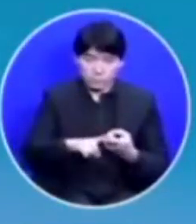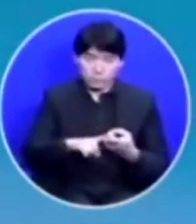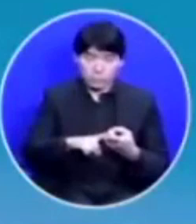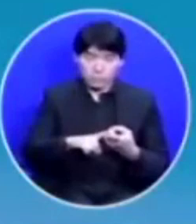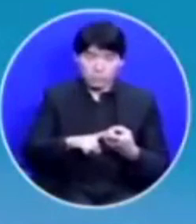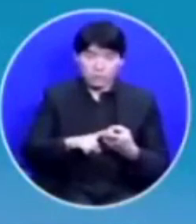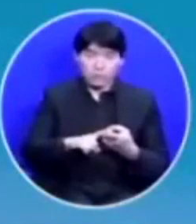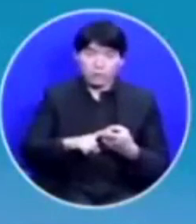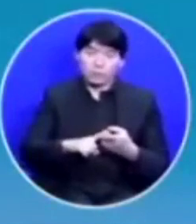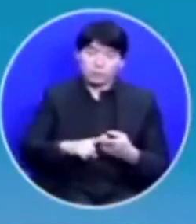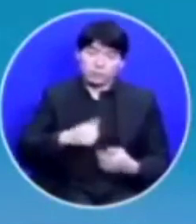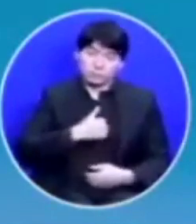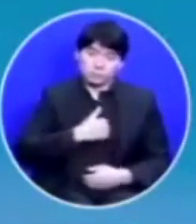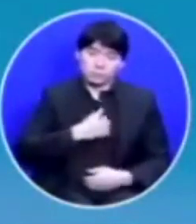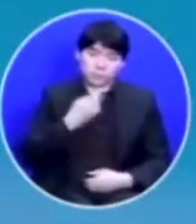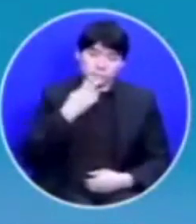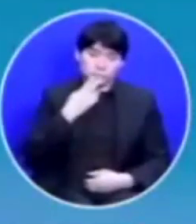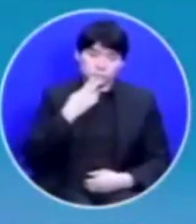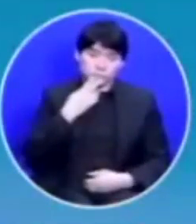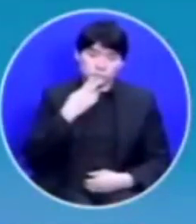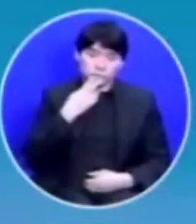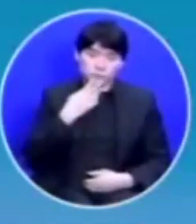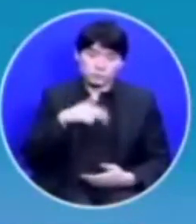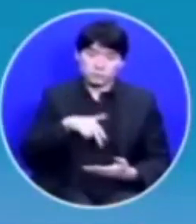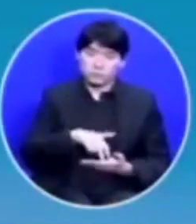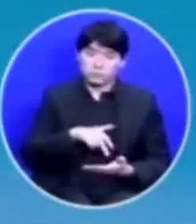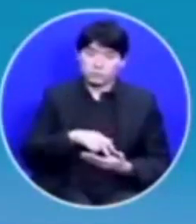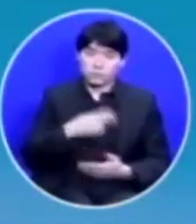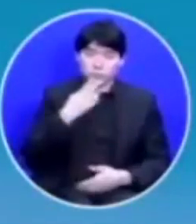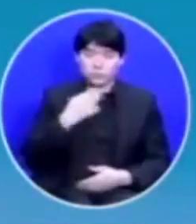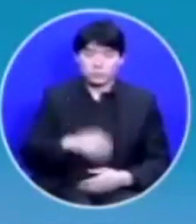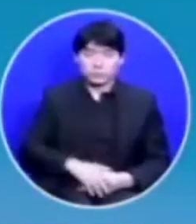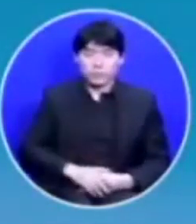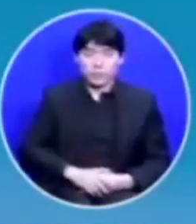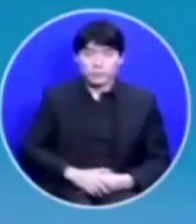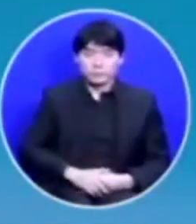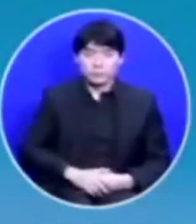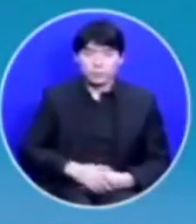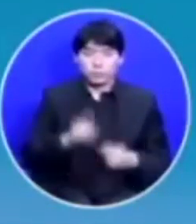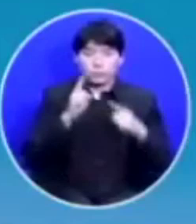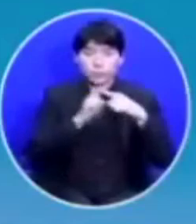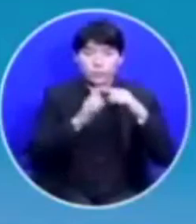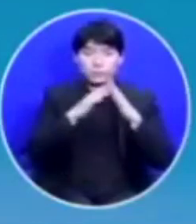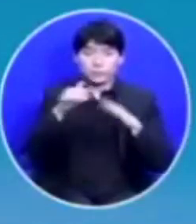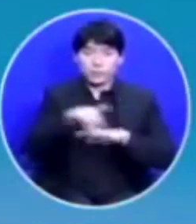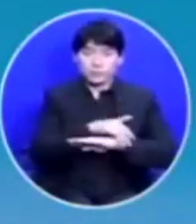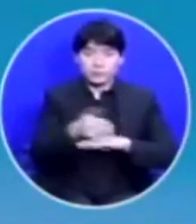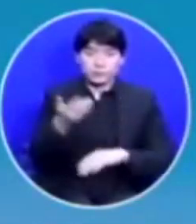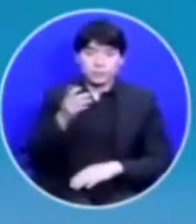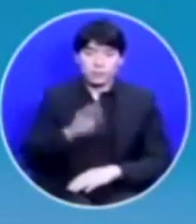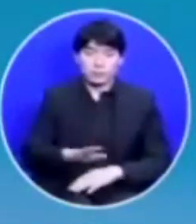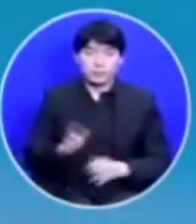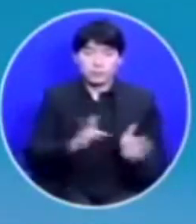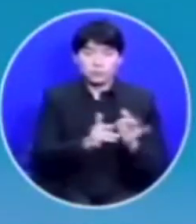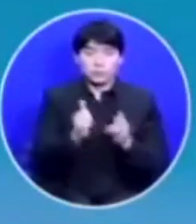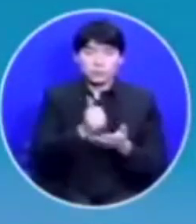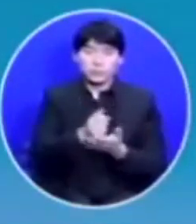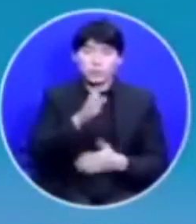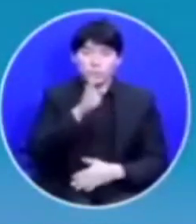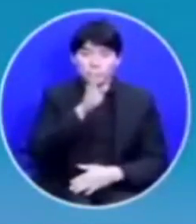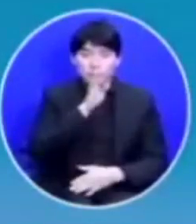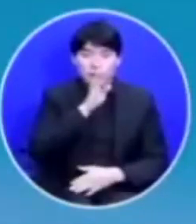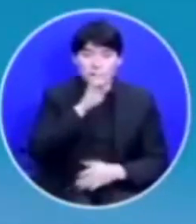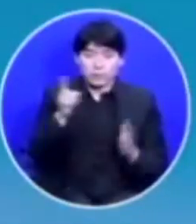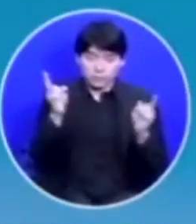자신이 엎드려 교회를 안다 내는 건 아니에요 그렇지만 이 아이가 진짜 예수님을 만났을까 정말 십자가를